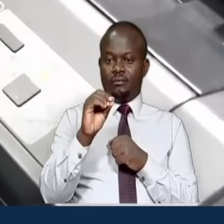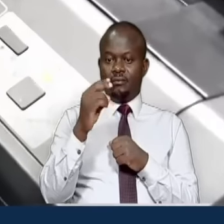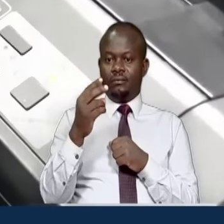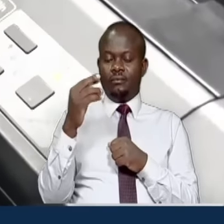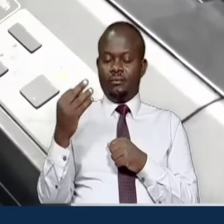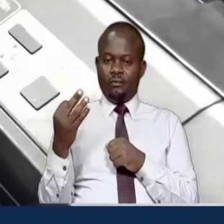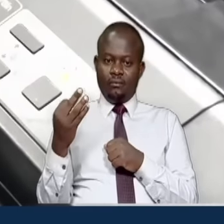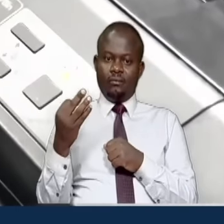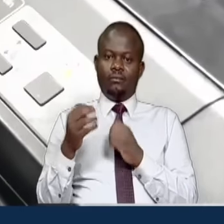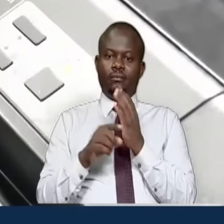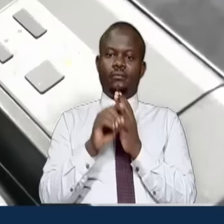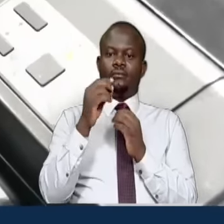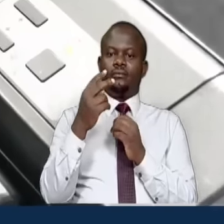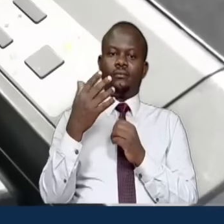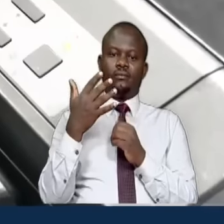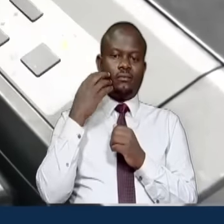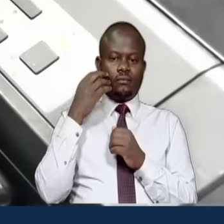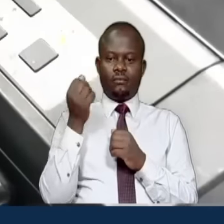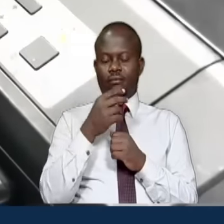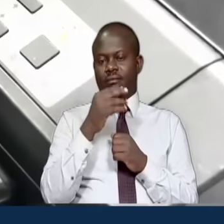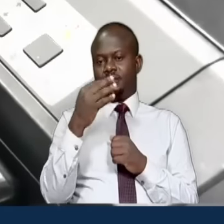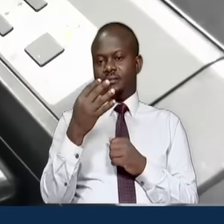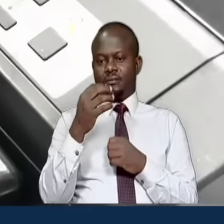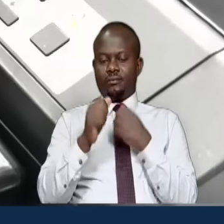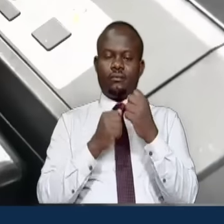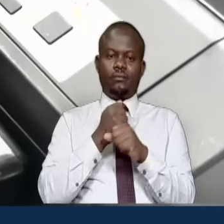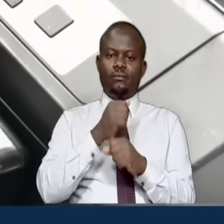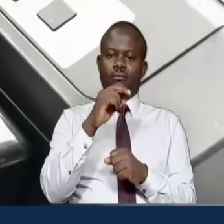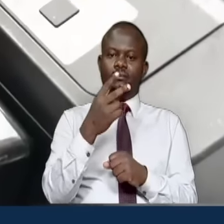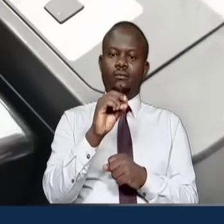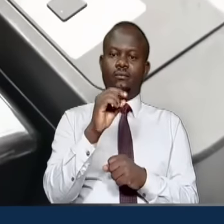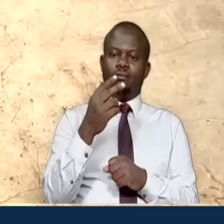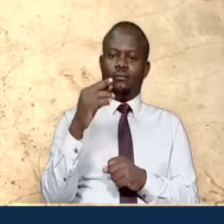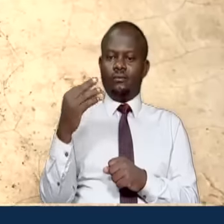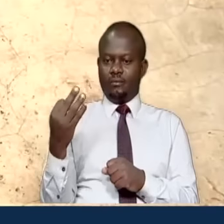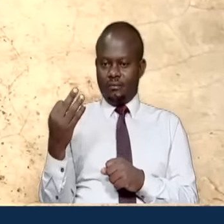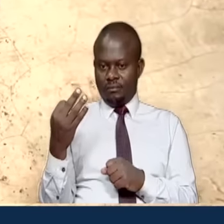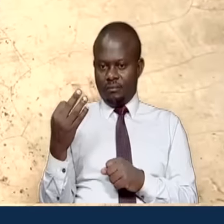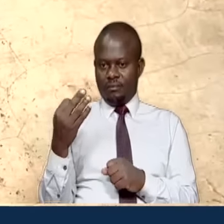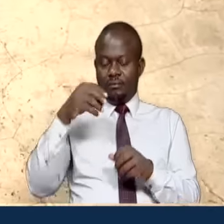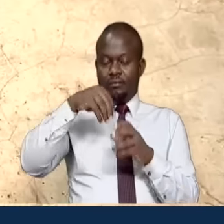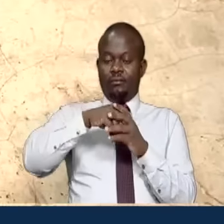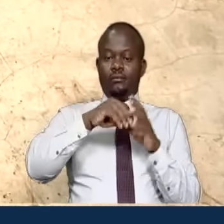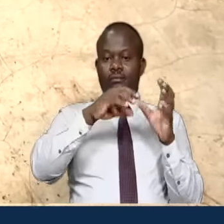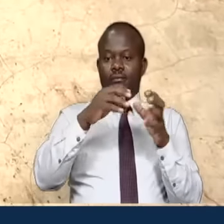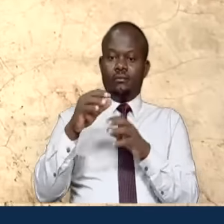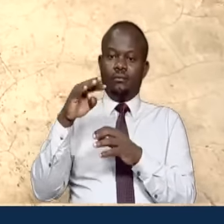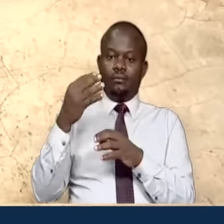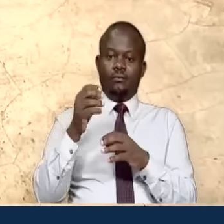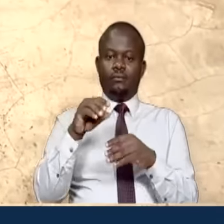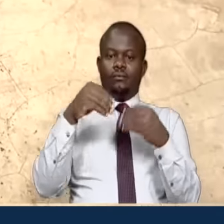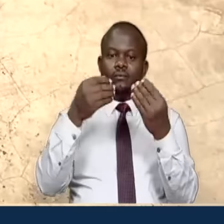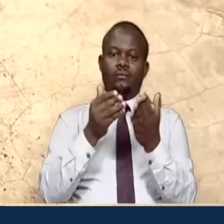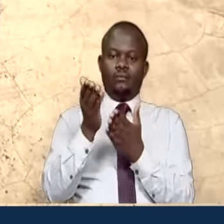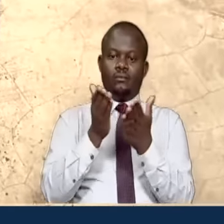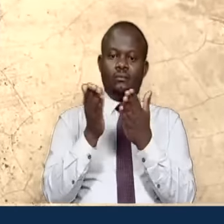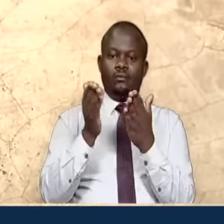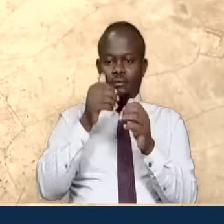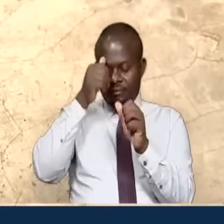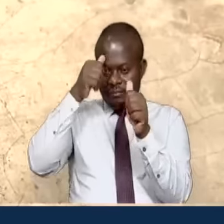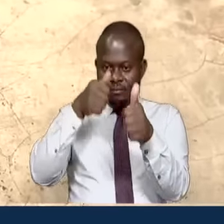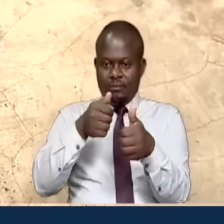65/2023 yo kuwa 25 z'ukwezi kwa kane mu 2023 harimo ibyiciro 4 by'abashobora gutanga izi serivisi hagendewe